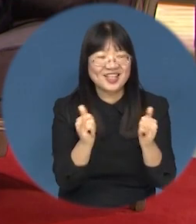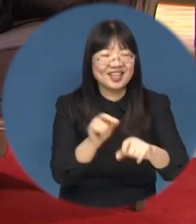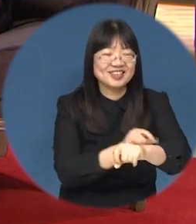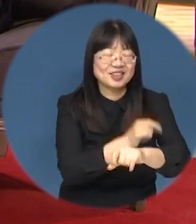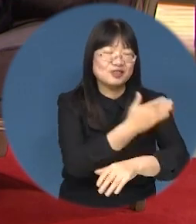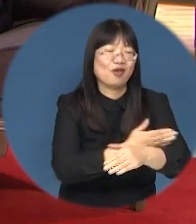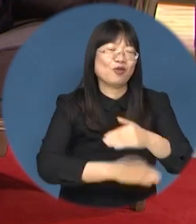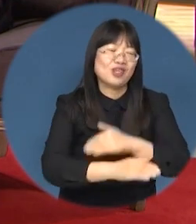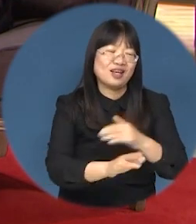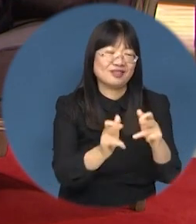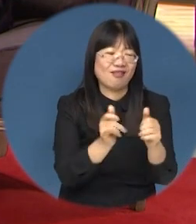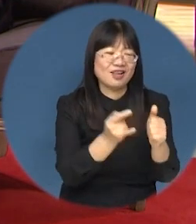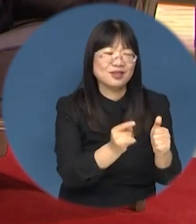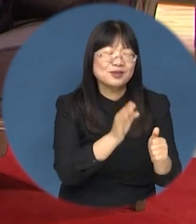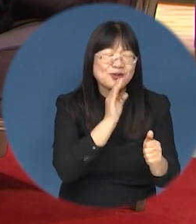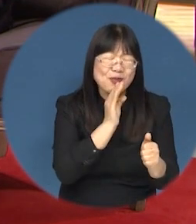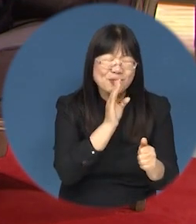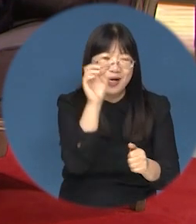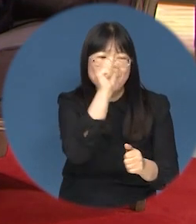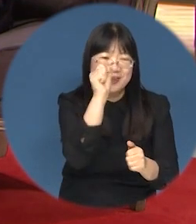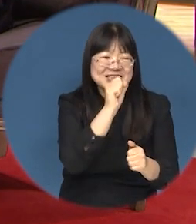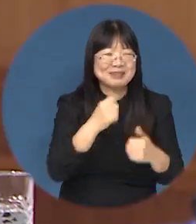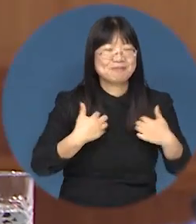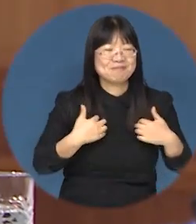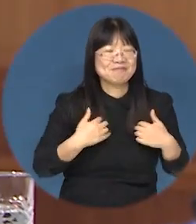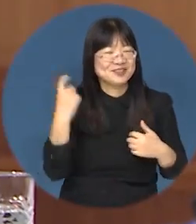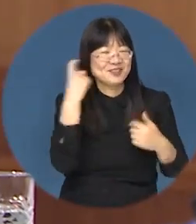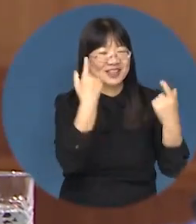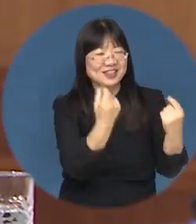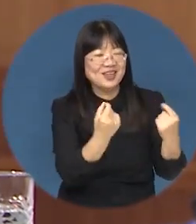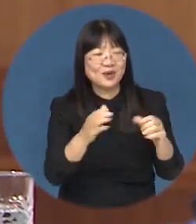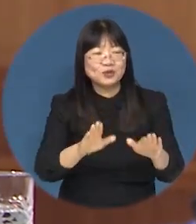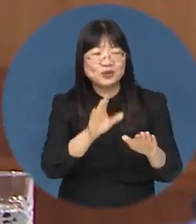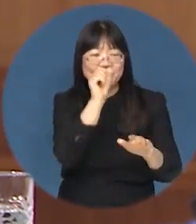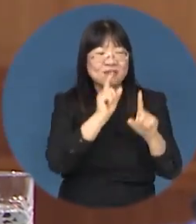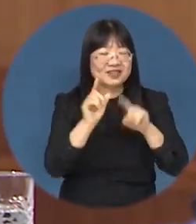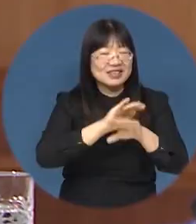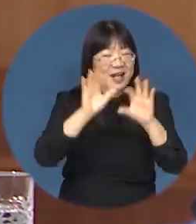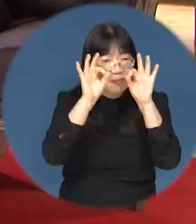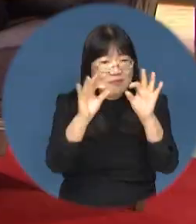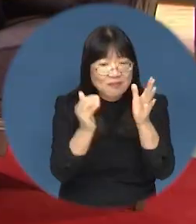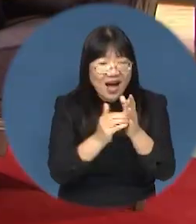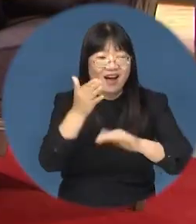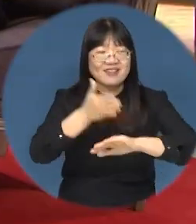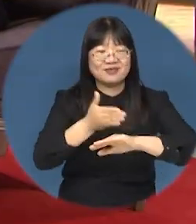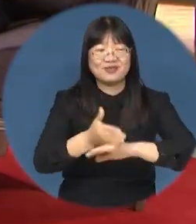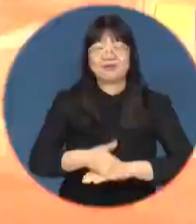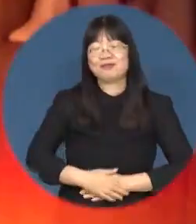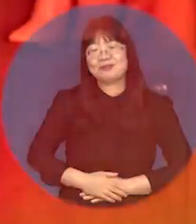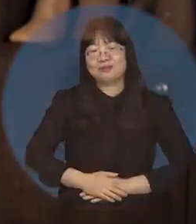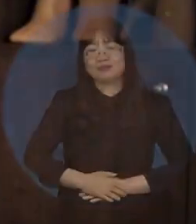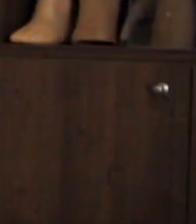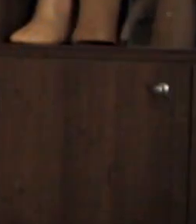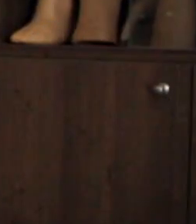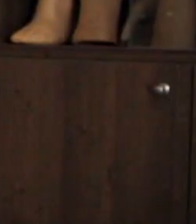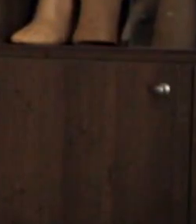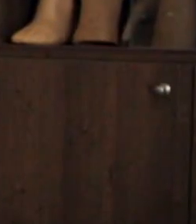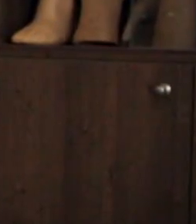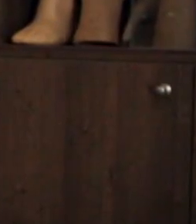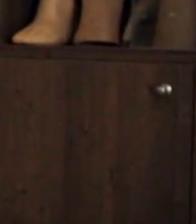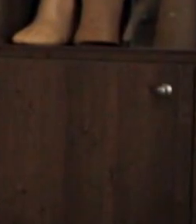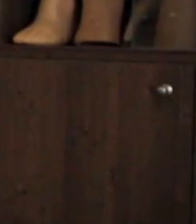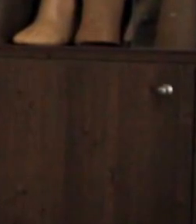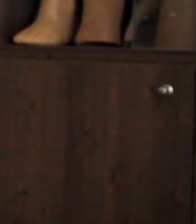특히 절단장애인분들한테 너무나 희소식일 것 같습니다. 네. 오늘 네. 좋은 말씀 잘 들었습니다. 고맙습니다. 네. 감사합니다. 네.